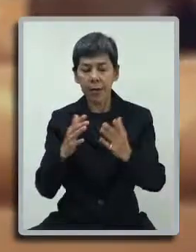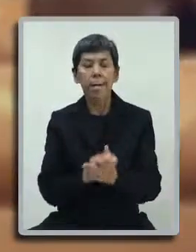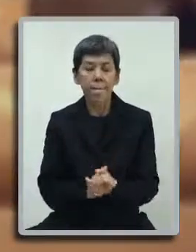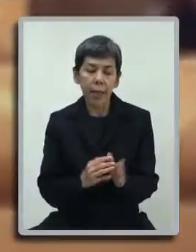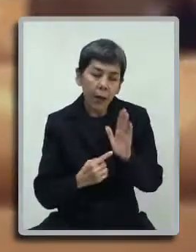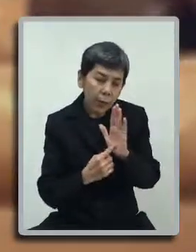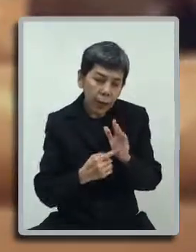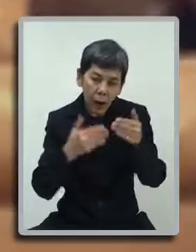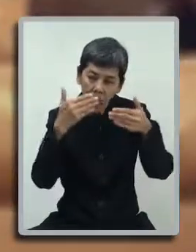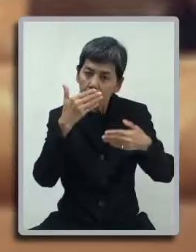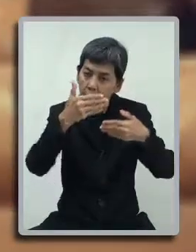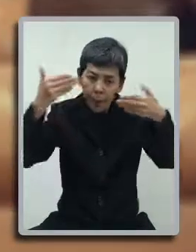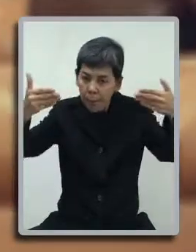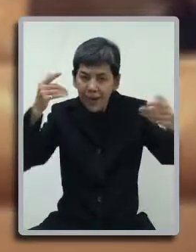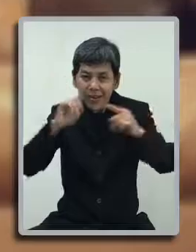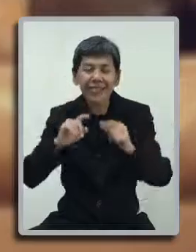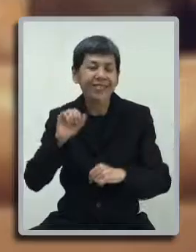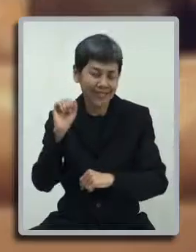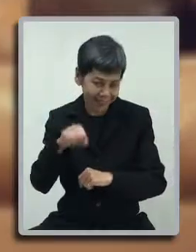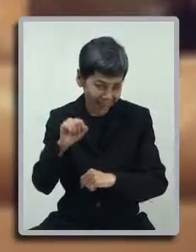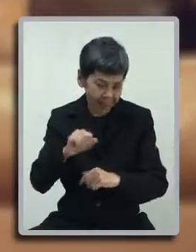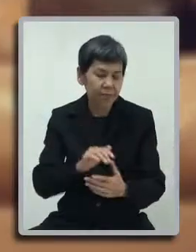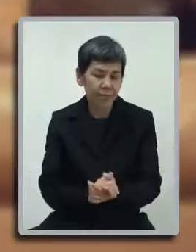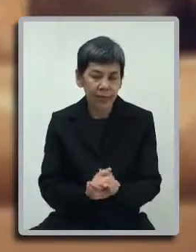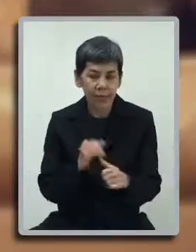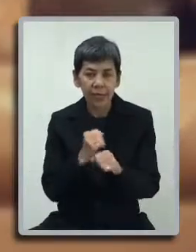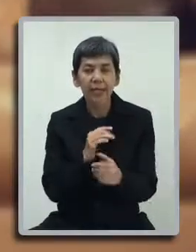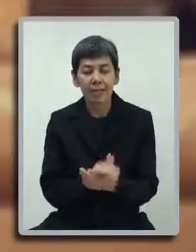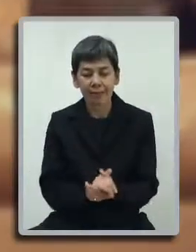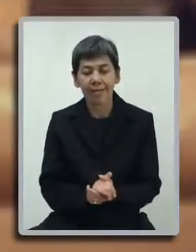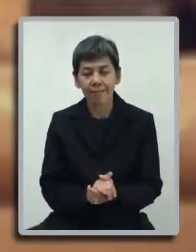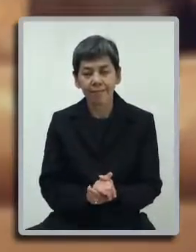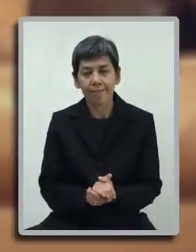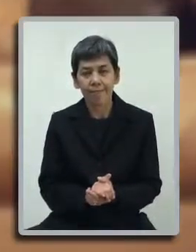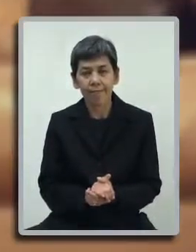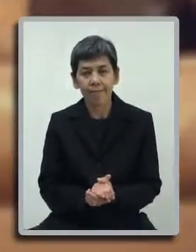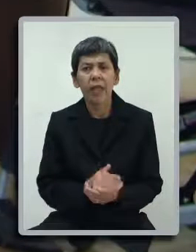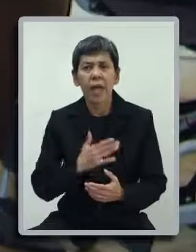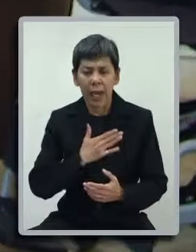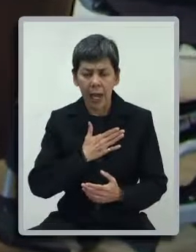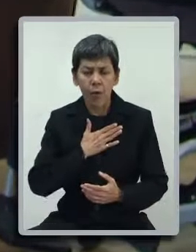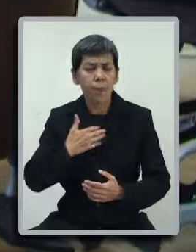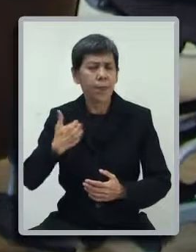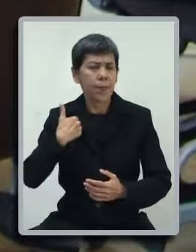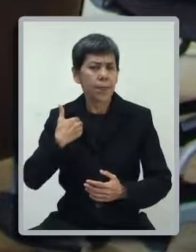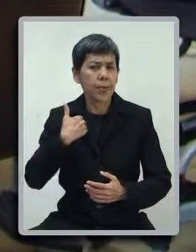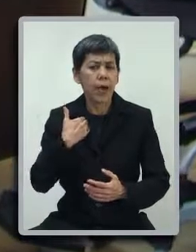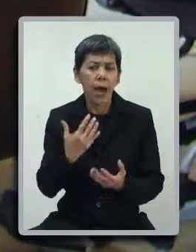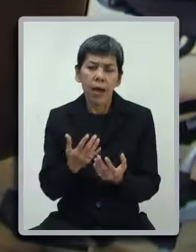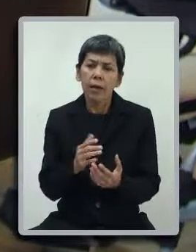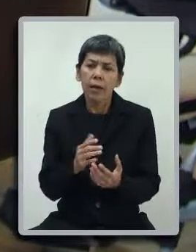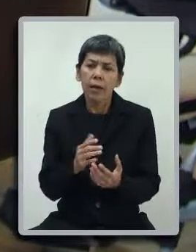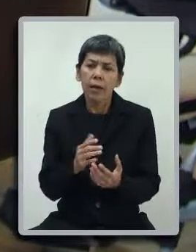ใช่ครับ ผลงานของน้องๆ ใช่ครับ แล้วก็ในส่วนของคนพิการด้วย ถูกต้องครับเราก็จะมีรับงานของ